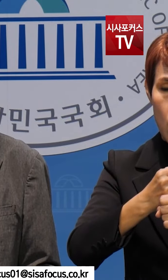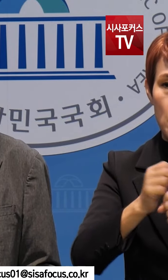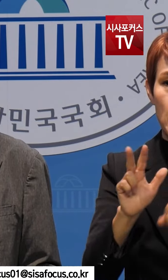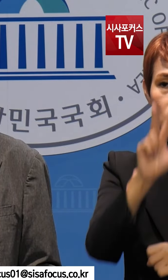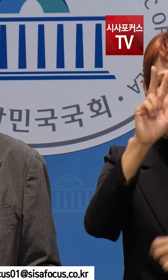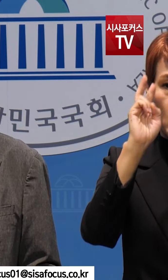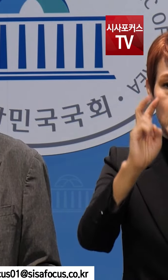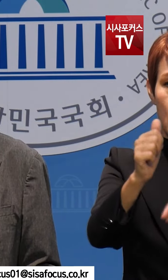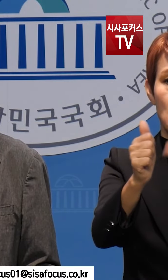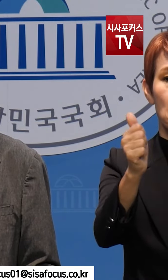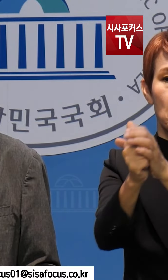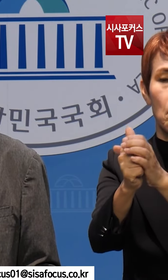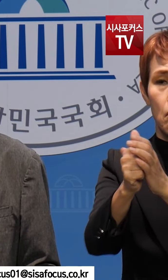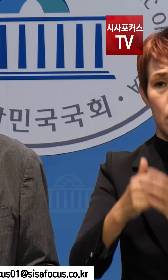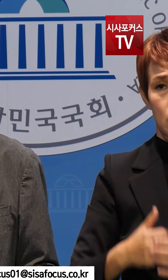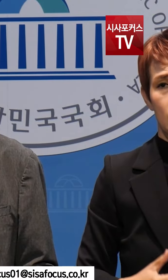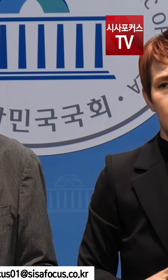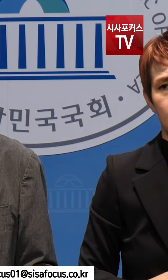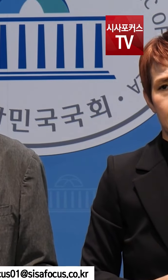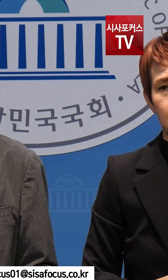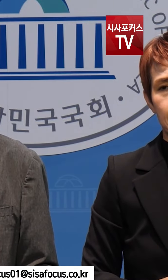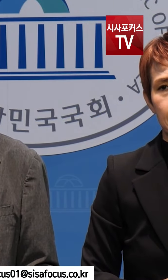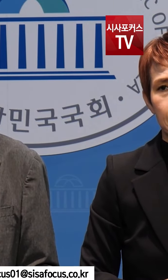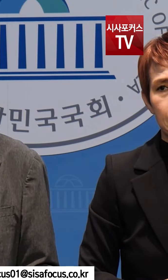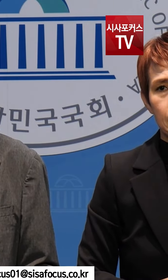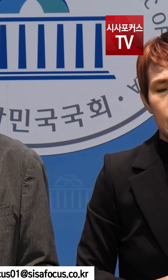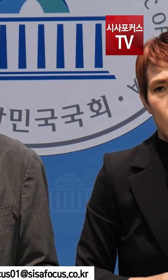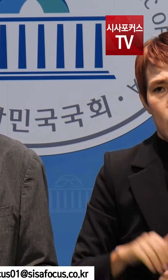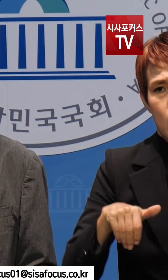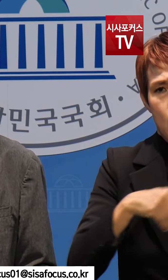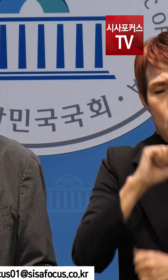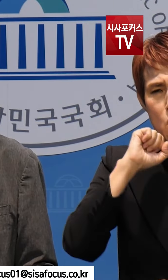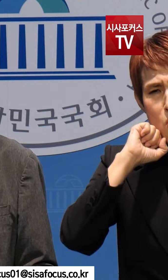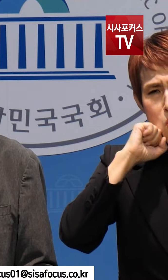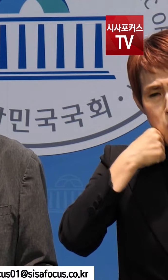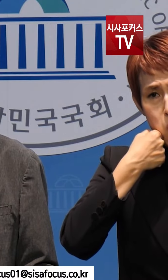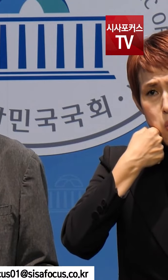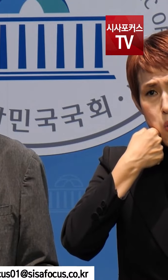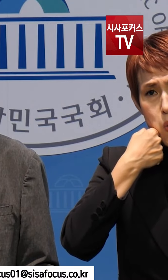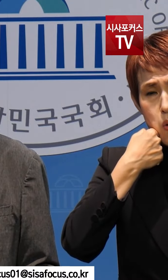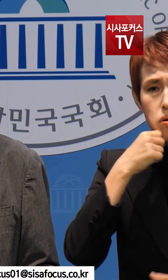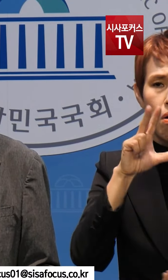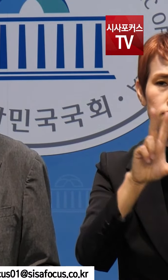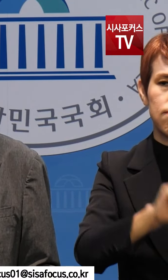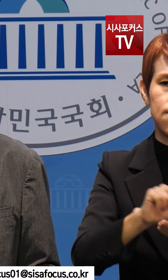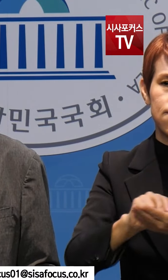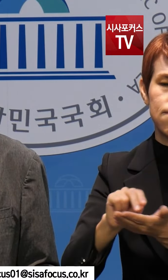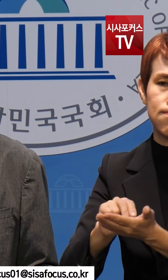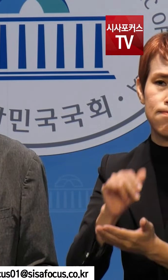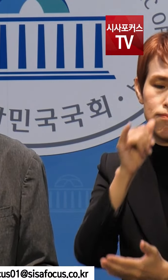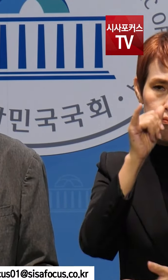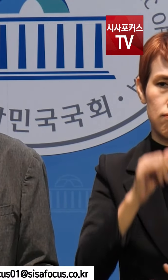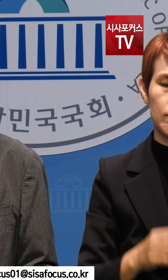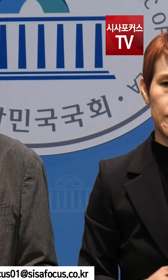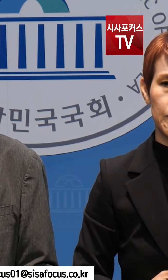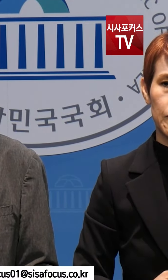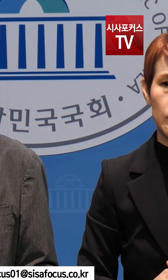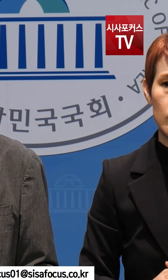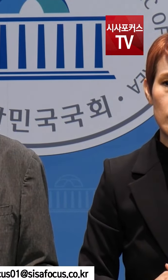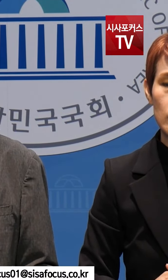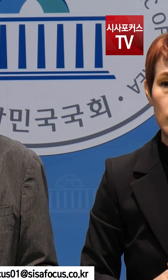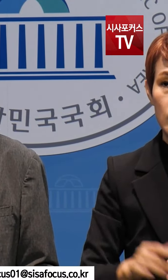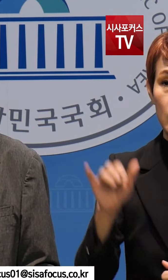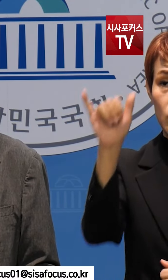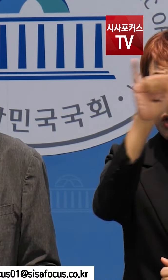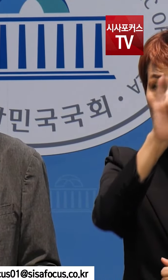사업자에게 강제 부과하고 있습니다이 어려움 속에서 문제들이 발생할 수밖에 없습니다 현재